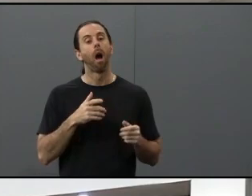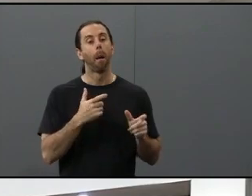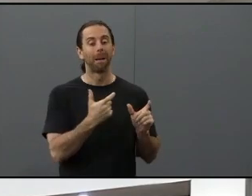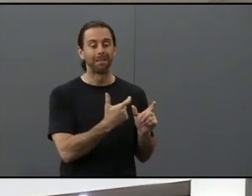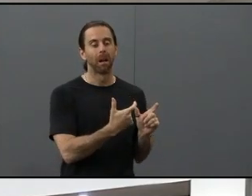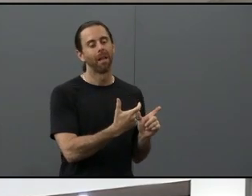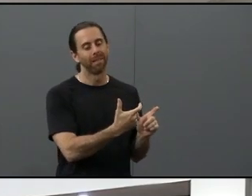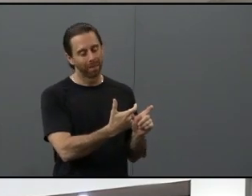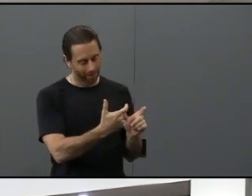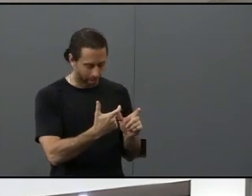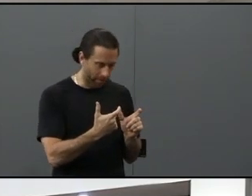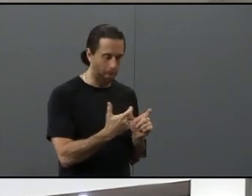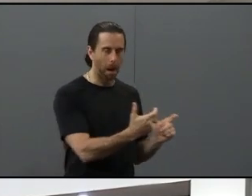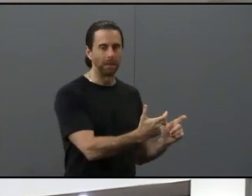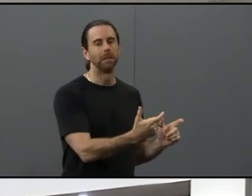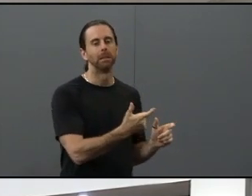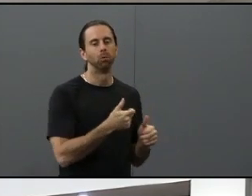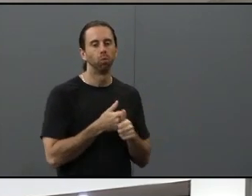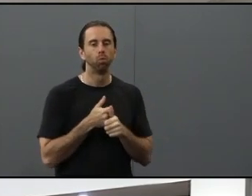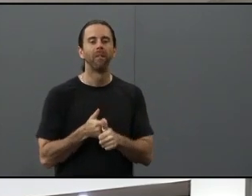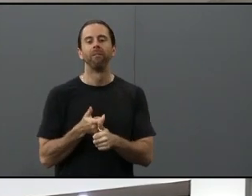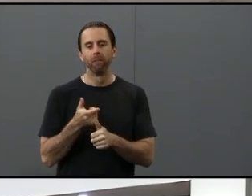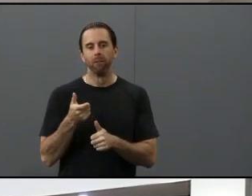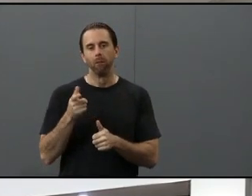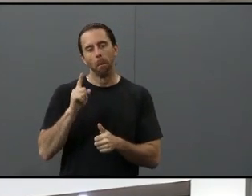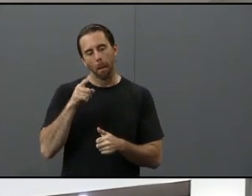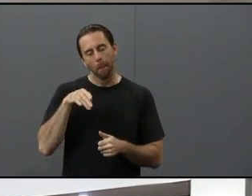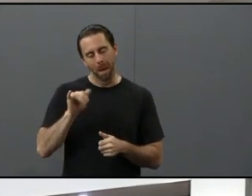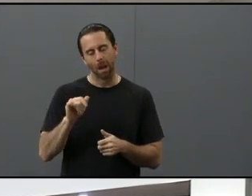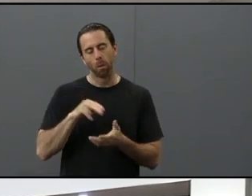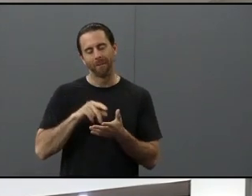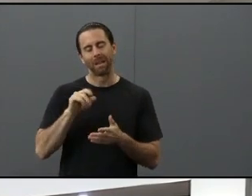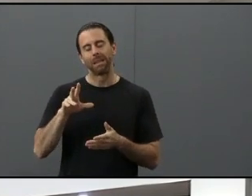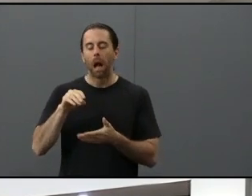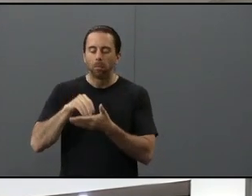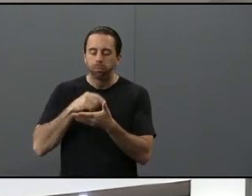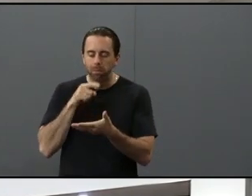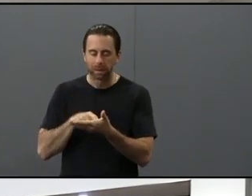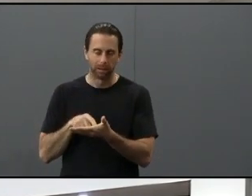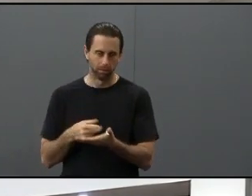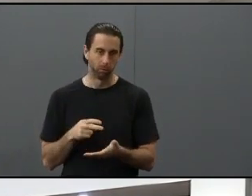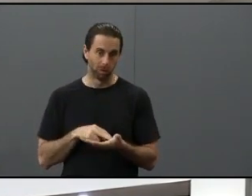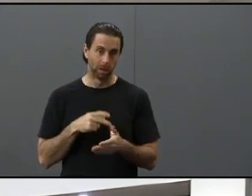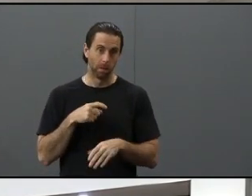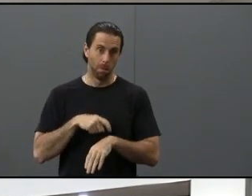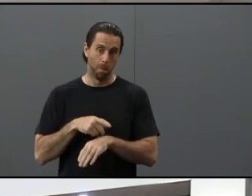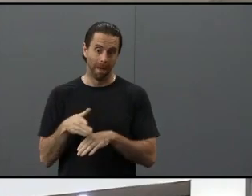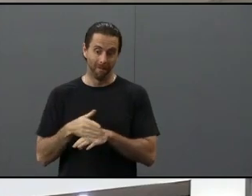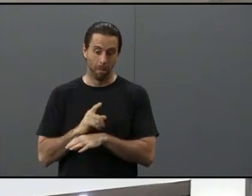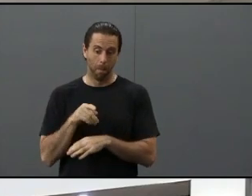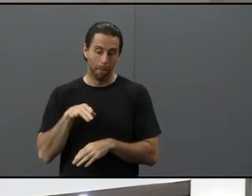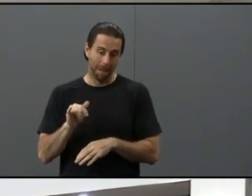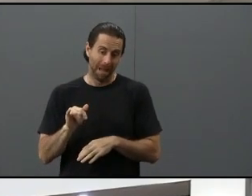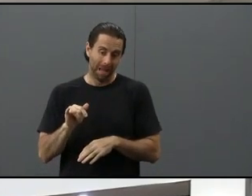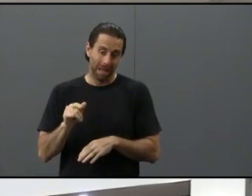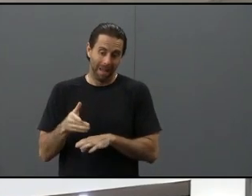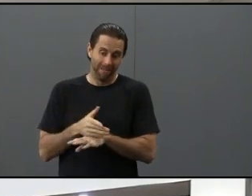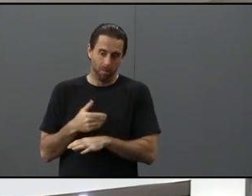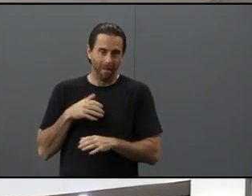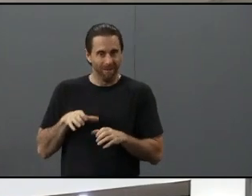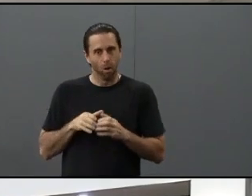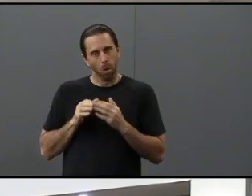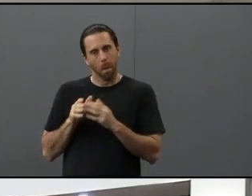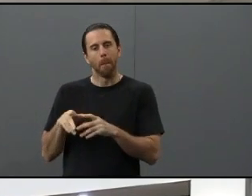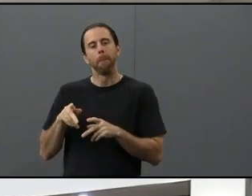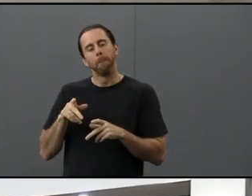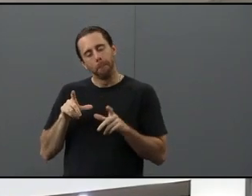à la distance prescrite en vigueur au 1er mai 2025 nous allons à ce moment avant le 1er mai évidemment effuer une demande de